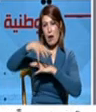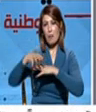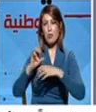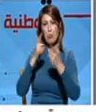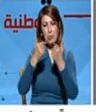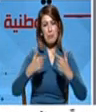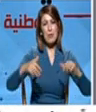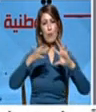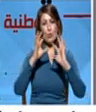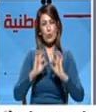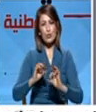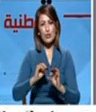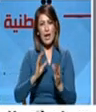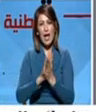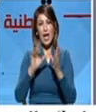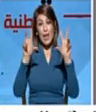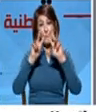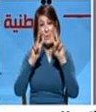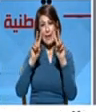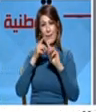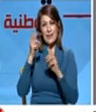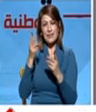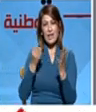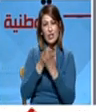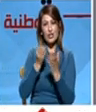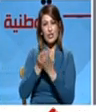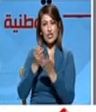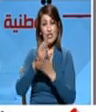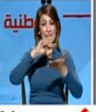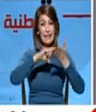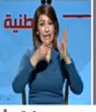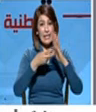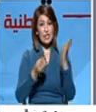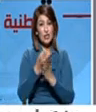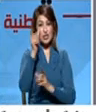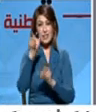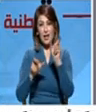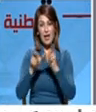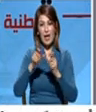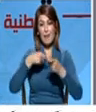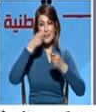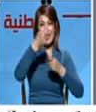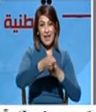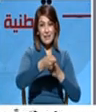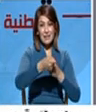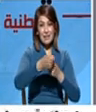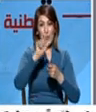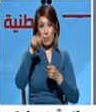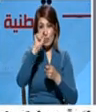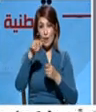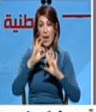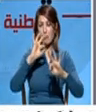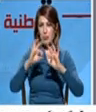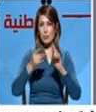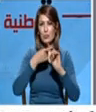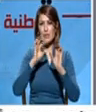وهو ما برشا منها مستعمله تطبيقه هذه خلاص مشترياتهم عديد التجار اللي ما المتعاقدين مع البريد التونسي